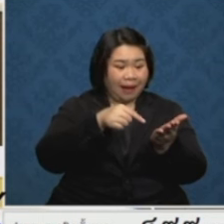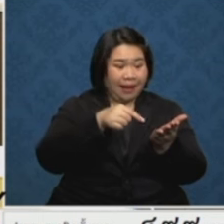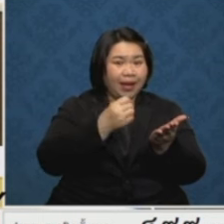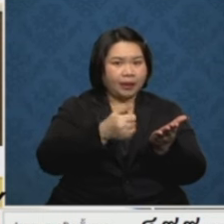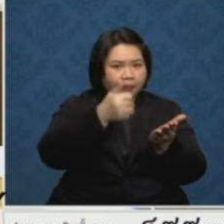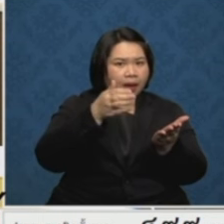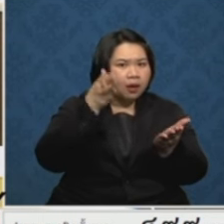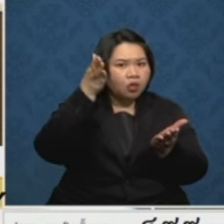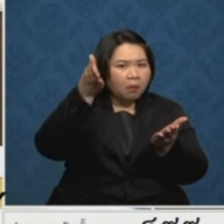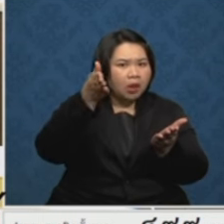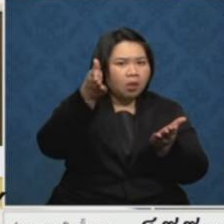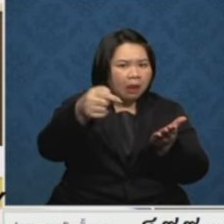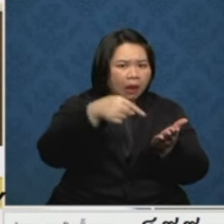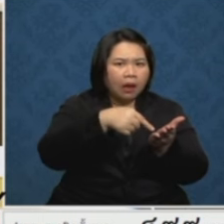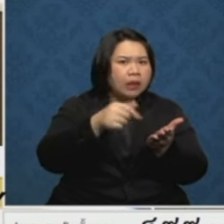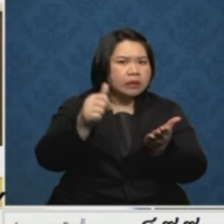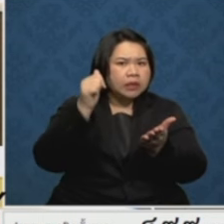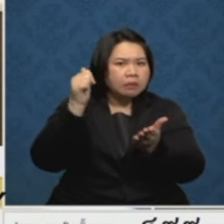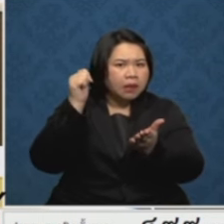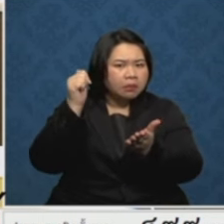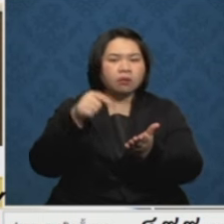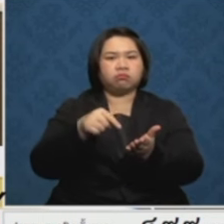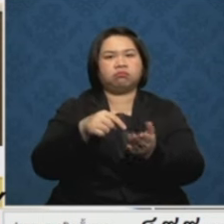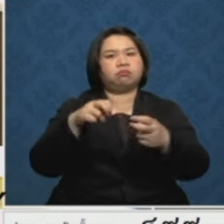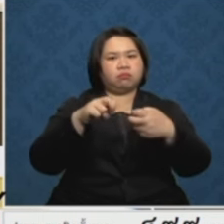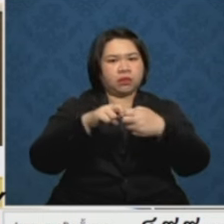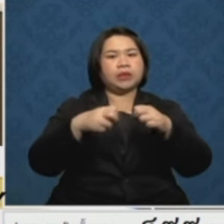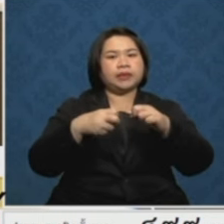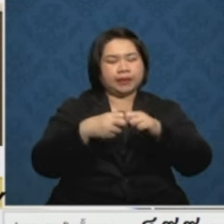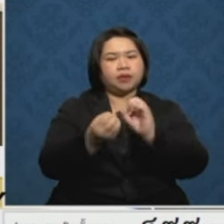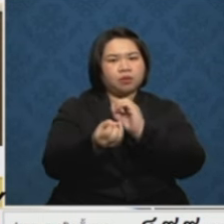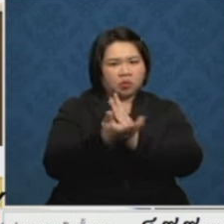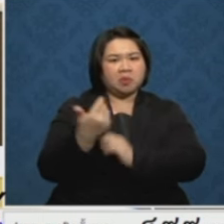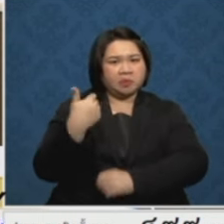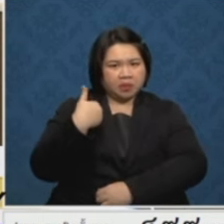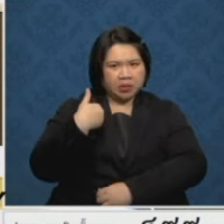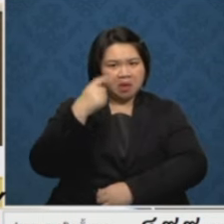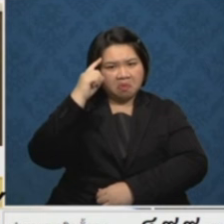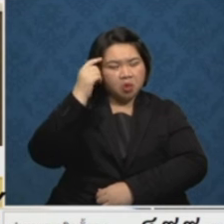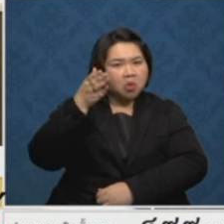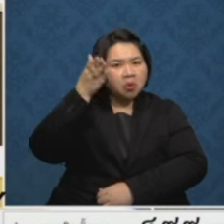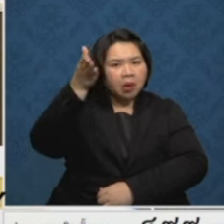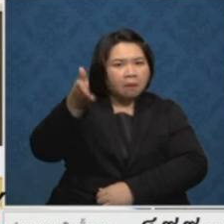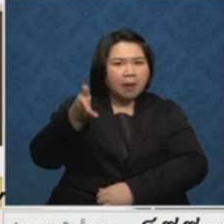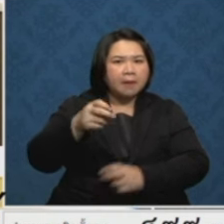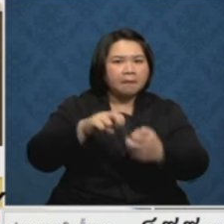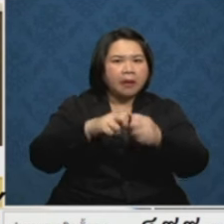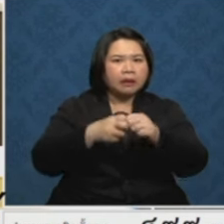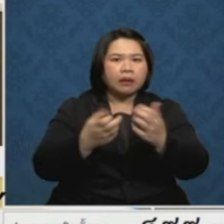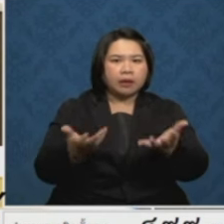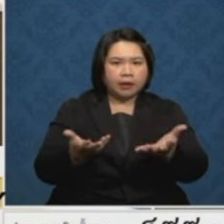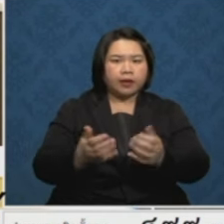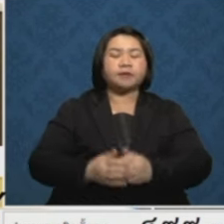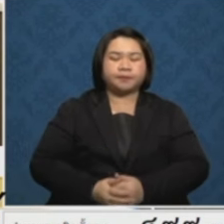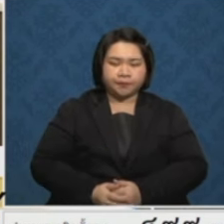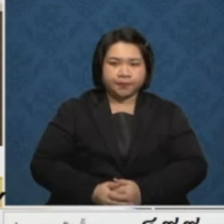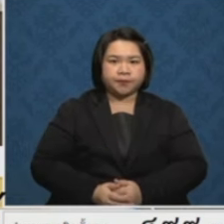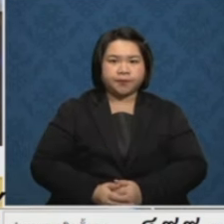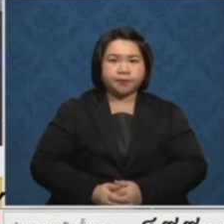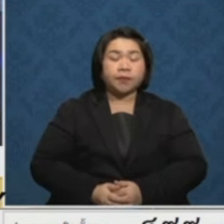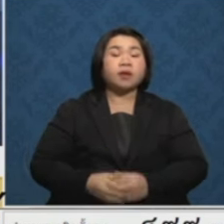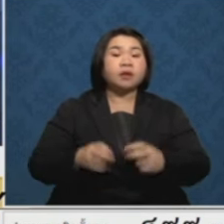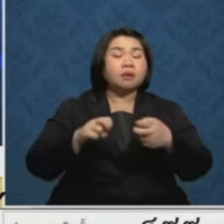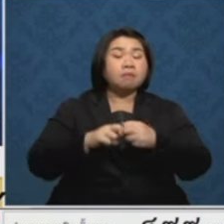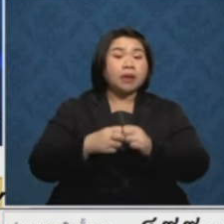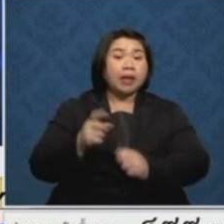ๆในการบริหารจัดการงบประมาณไปในอนาคตซึ่งอาจจะสร้างความเสียหายที่เราประเมินไม่ได้สิ่งที่จะเสียอีกก็คือว่าเราอุตส่